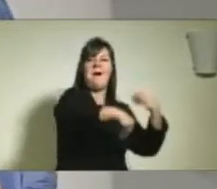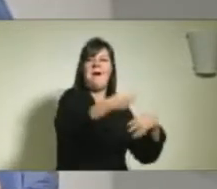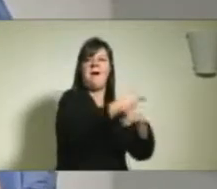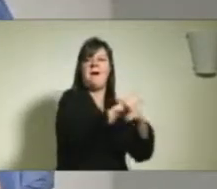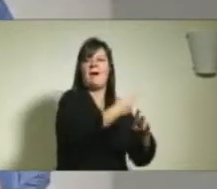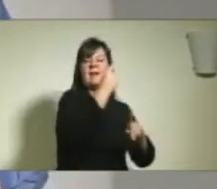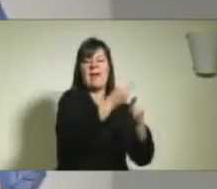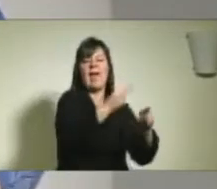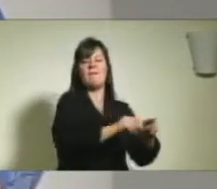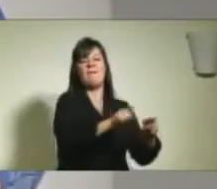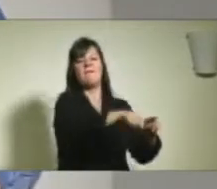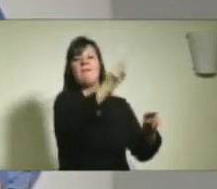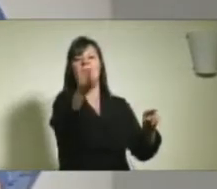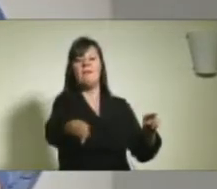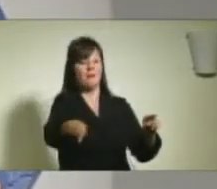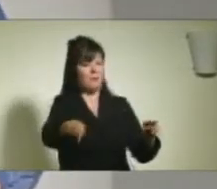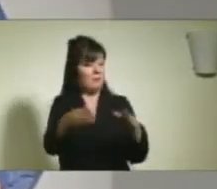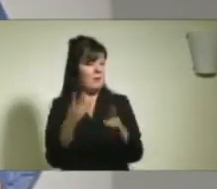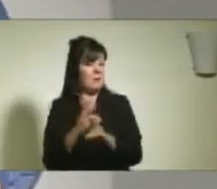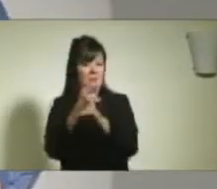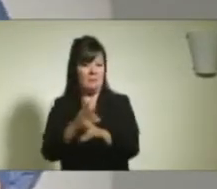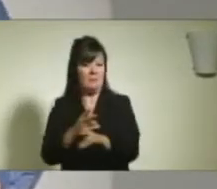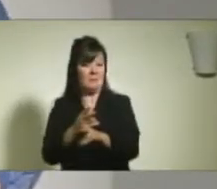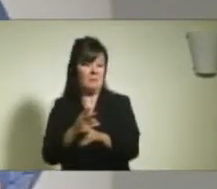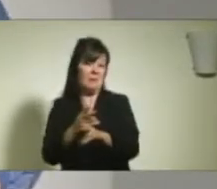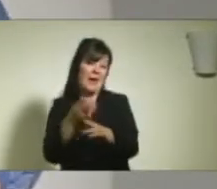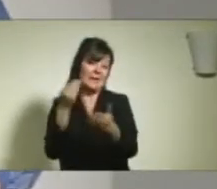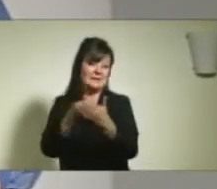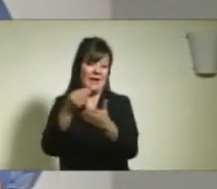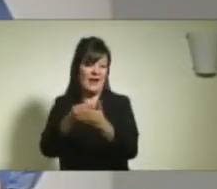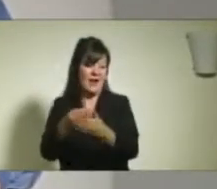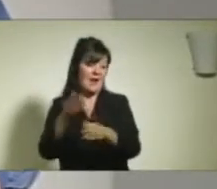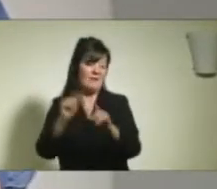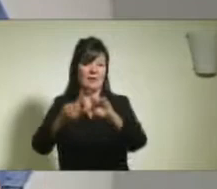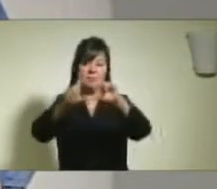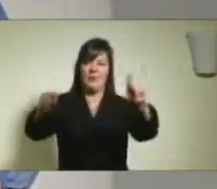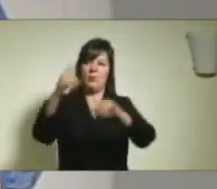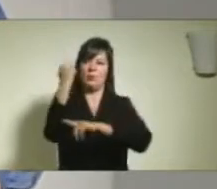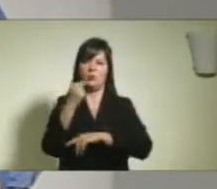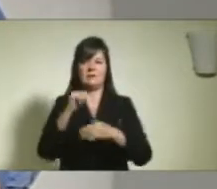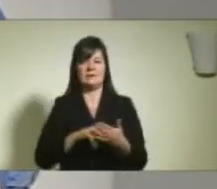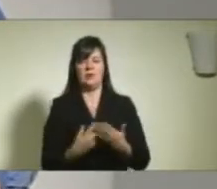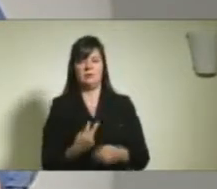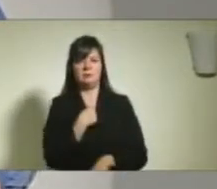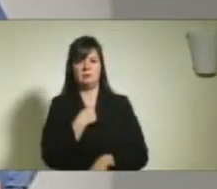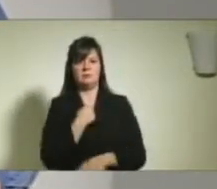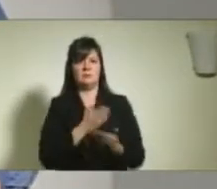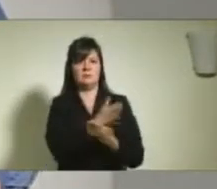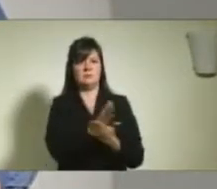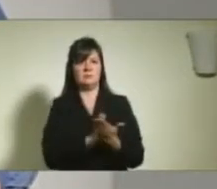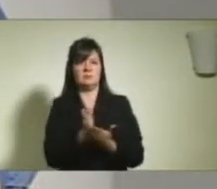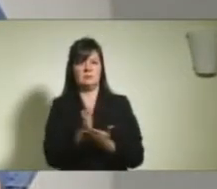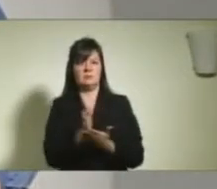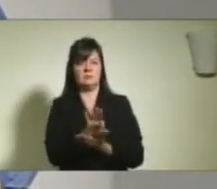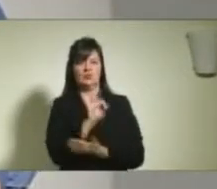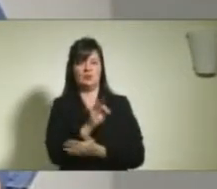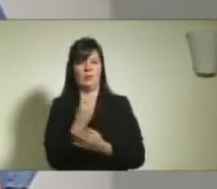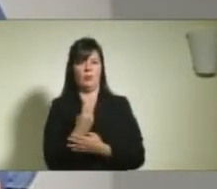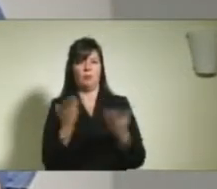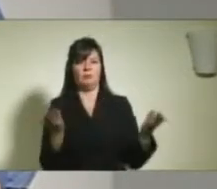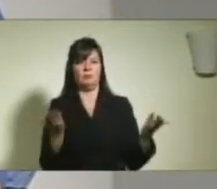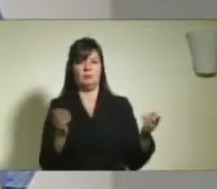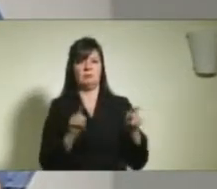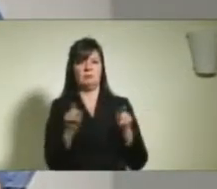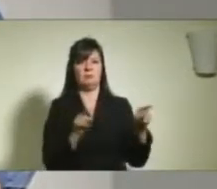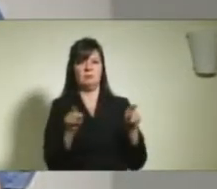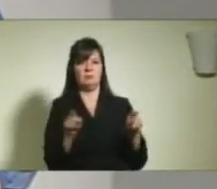institution de prêt sur salaire avec le panneau rouge. Ben, c'est ça les choix qui s'offrent aux résidents. Et je pense que les discussions que vous